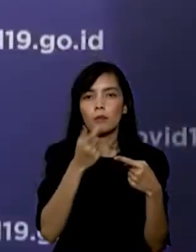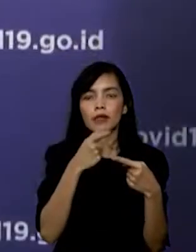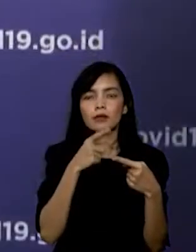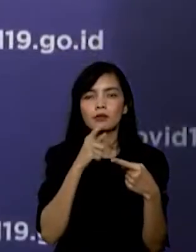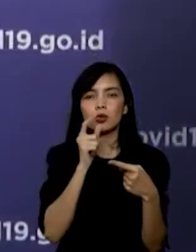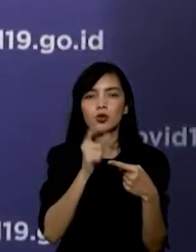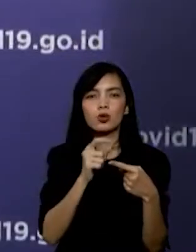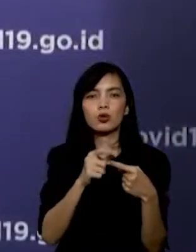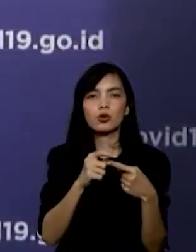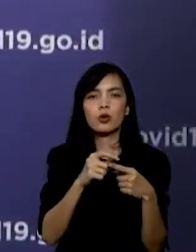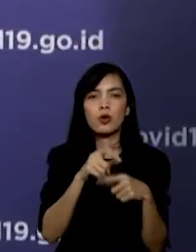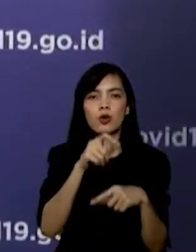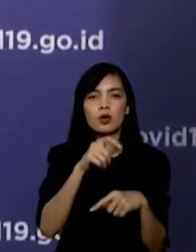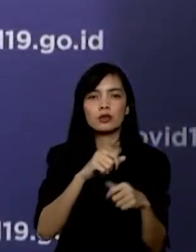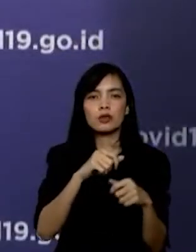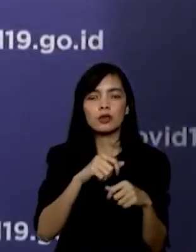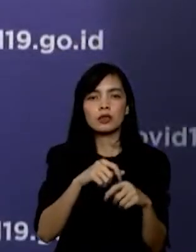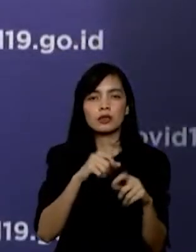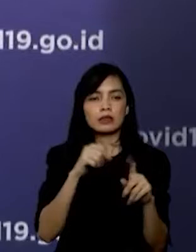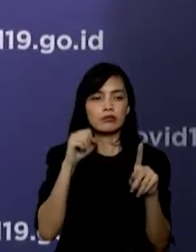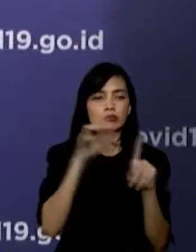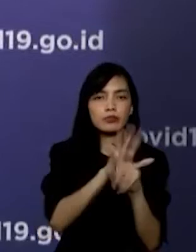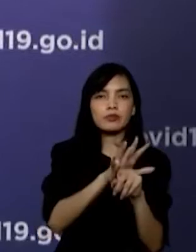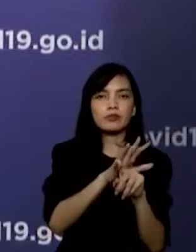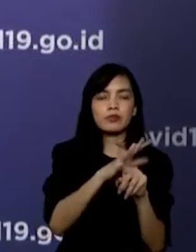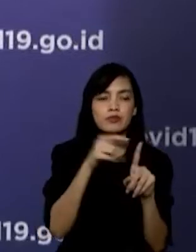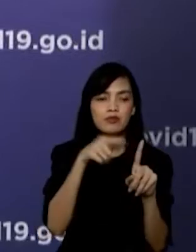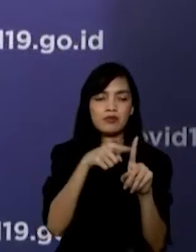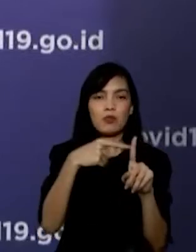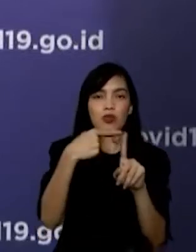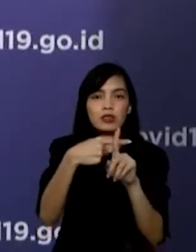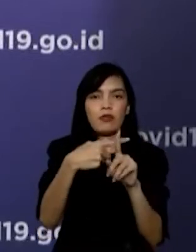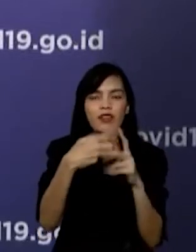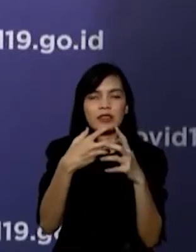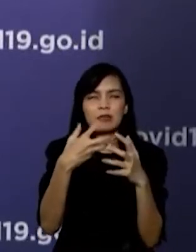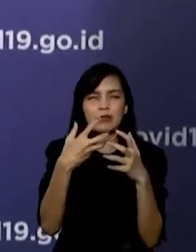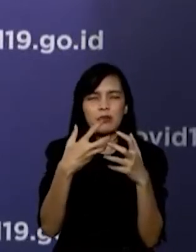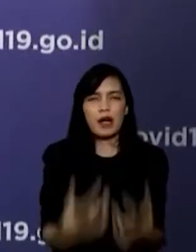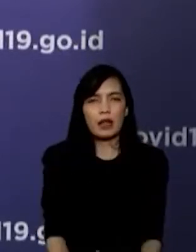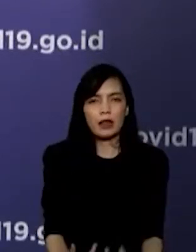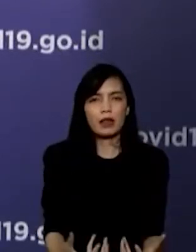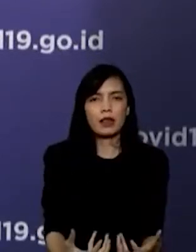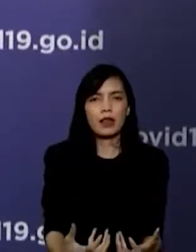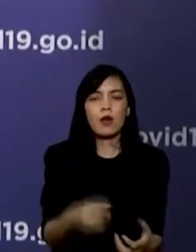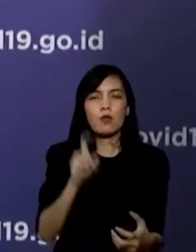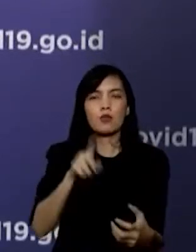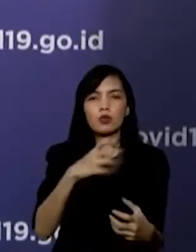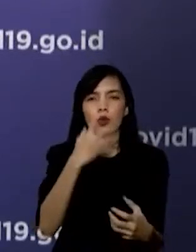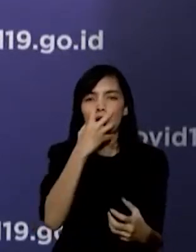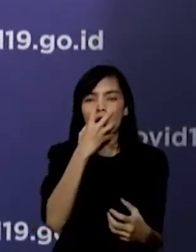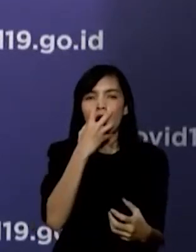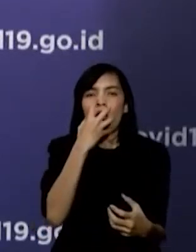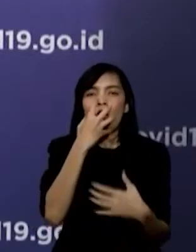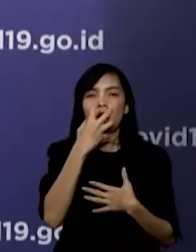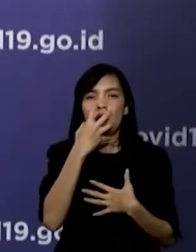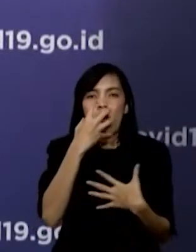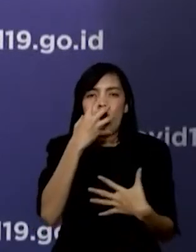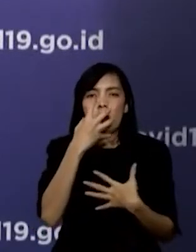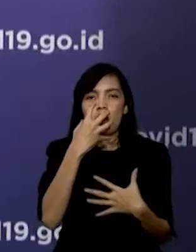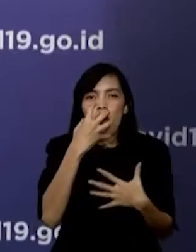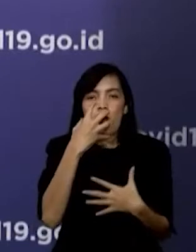direkomendasikan untuk kasus konfirmasi yang sakit berat dan kritis, yaitu kasus yang membutuhkan ventilator dan bantuan